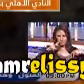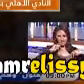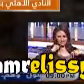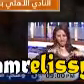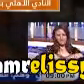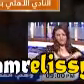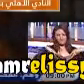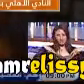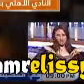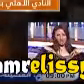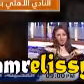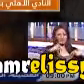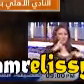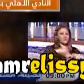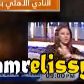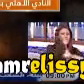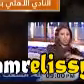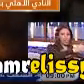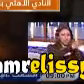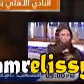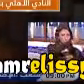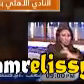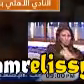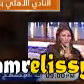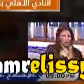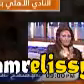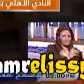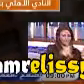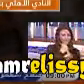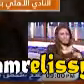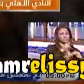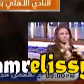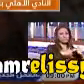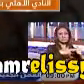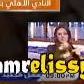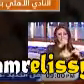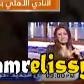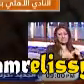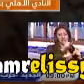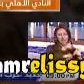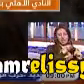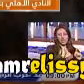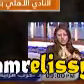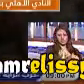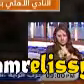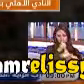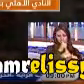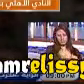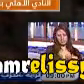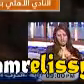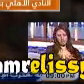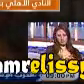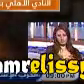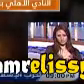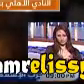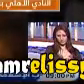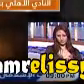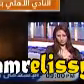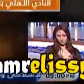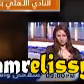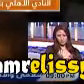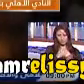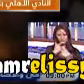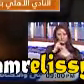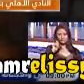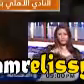هو يعني يرى الحكم مرضيا و خاصه مع توقعات بالامس هناك كان خشيه او خوف من تاجيل